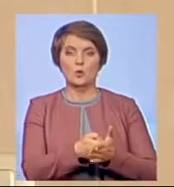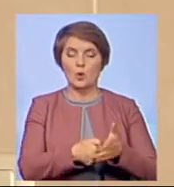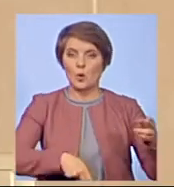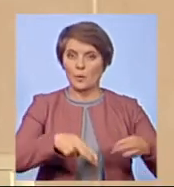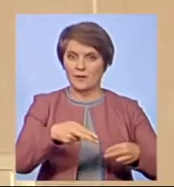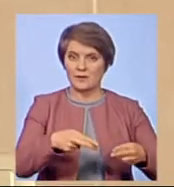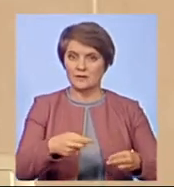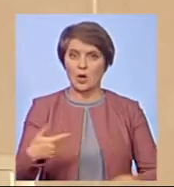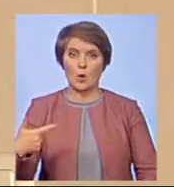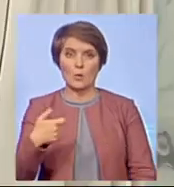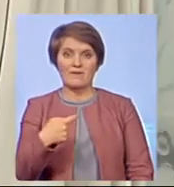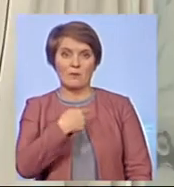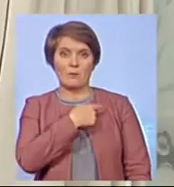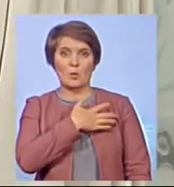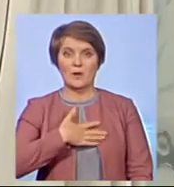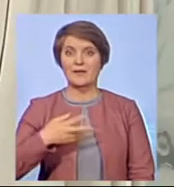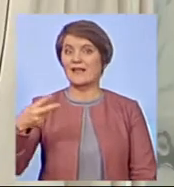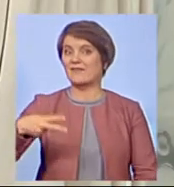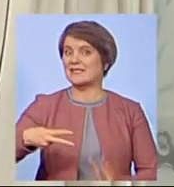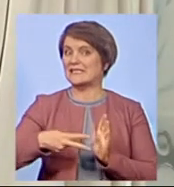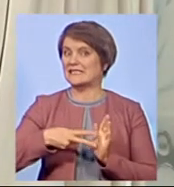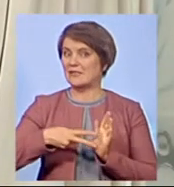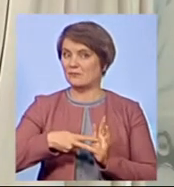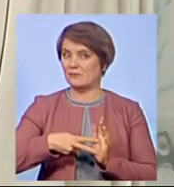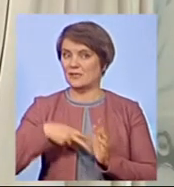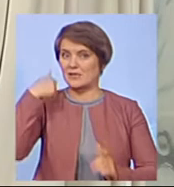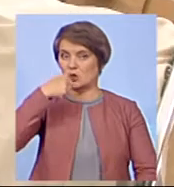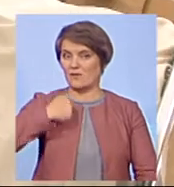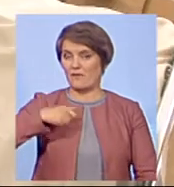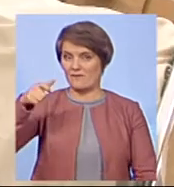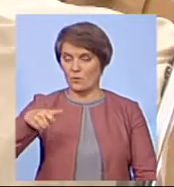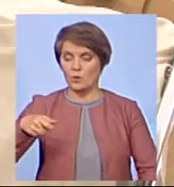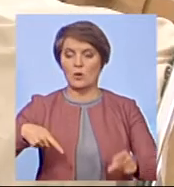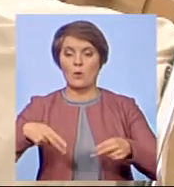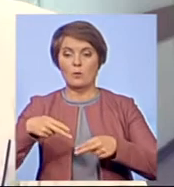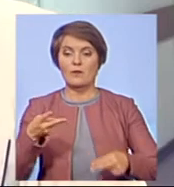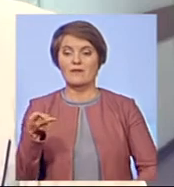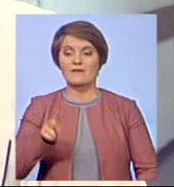у 27-річного воїна. Його оперували дві бригади хірургів.